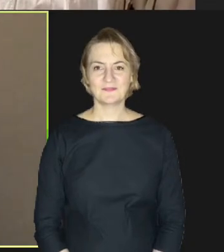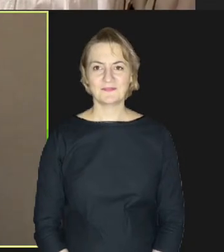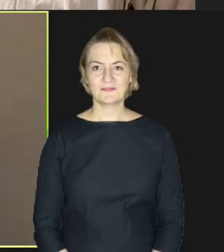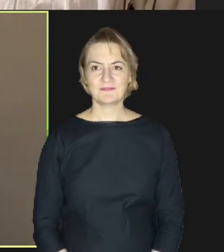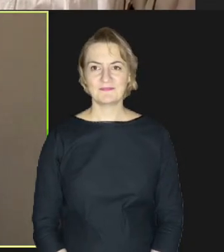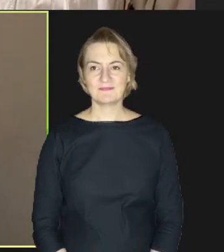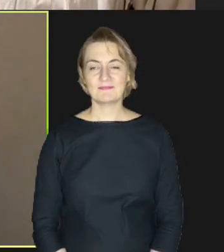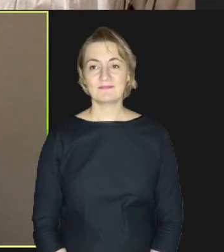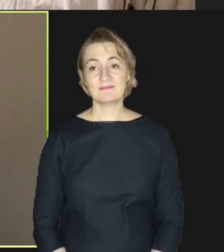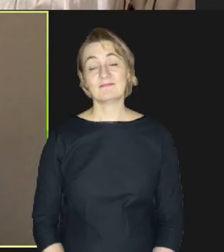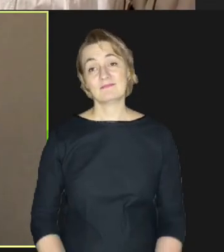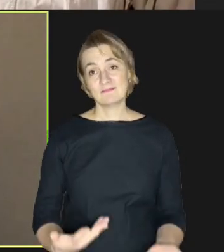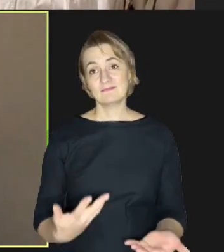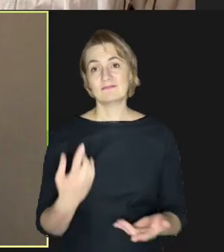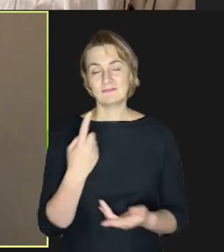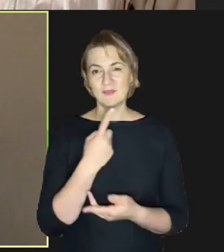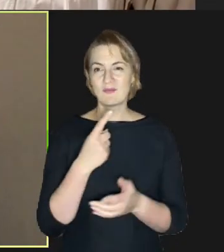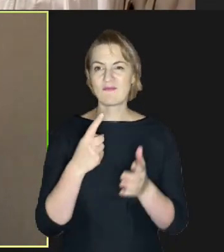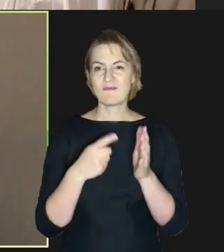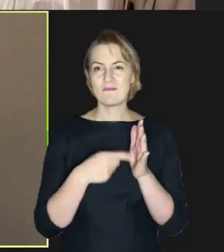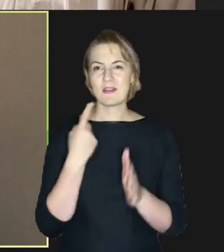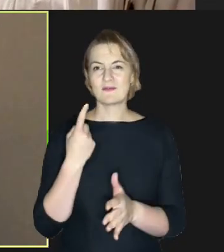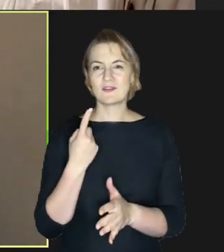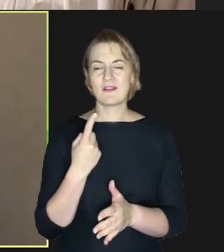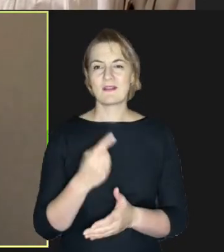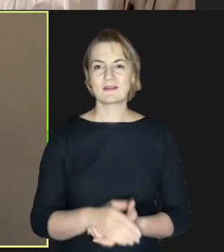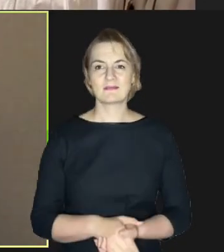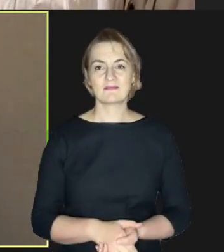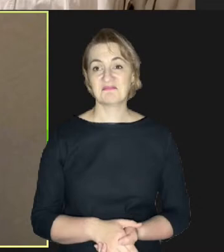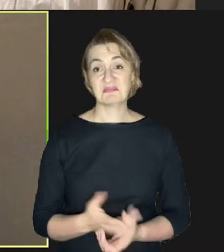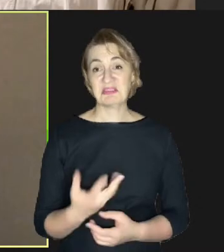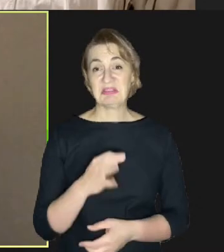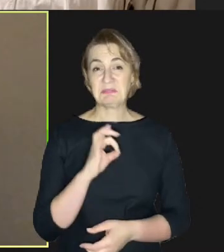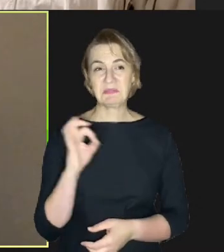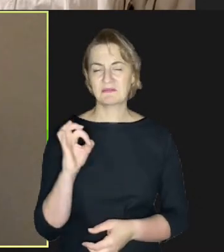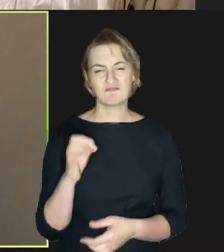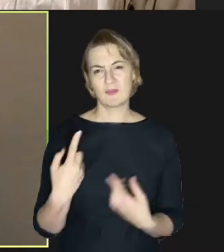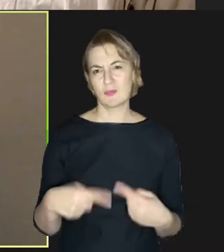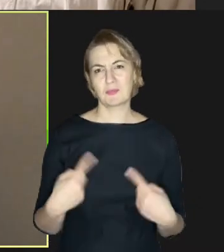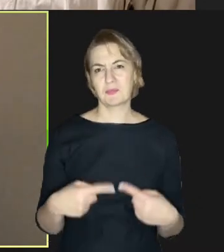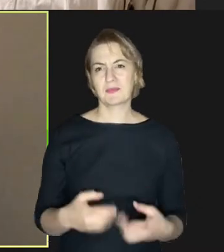No i to chyba był pierwszy moment. Nic specjalnego.